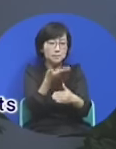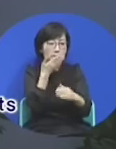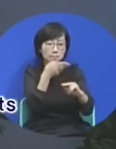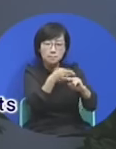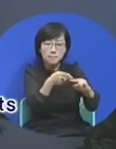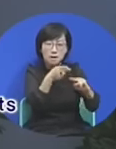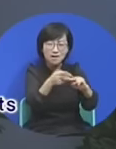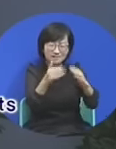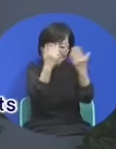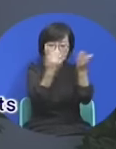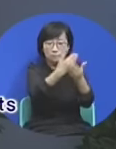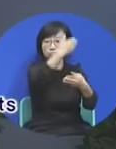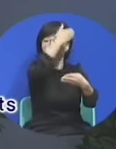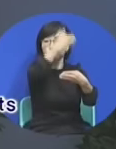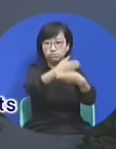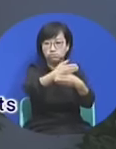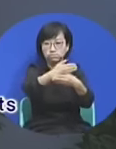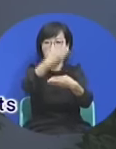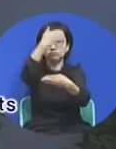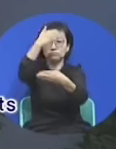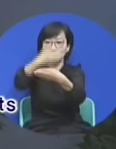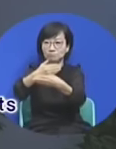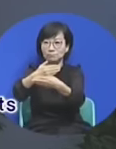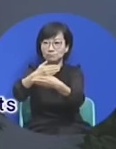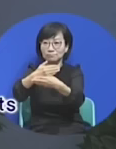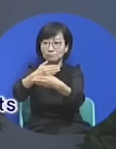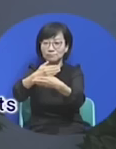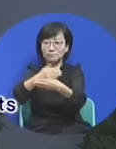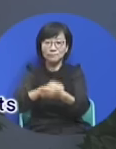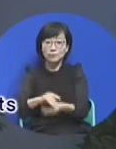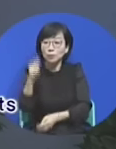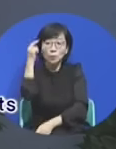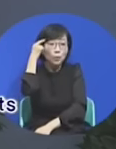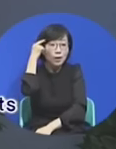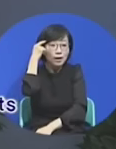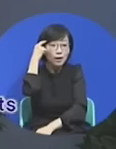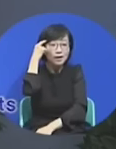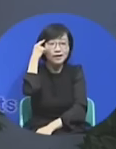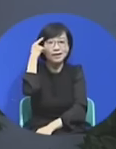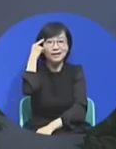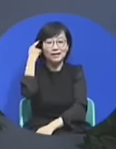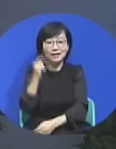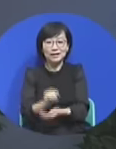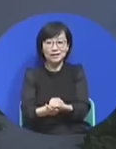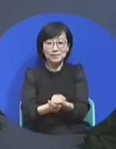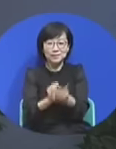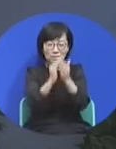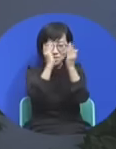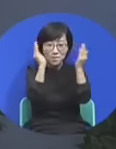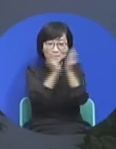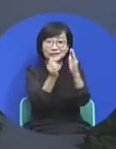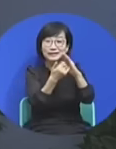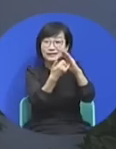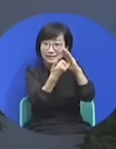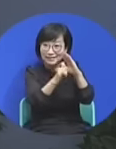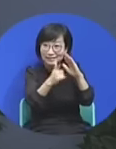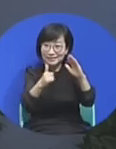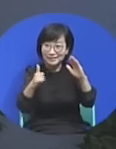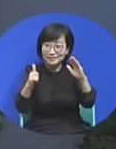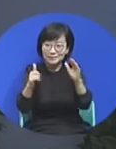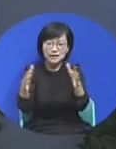point where all department stores and all restaurants close their doors. 왜 그러냐 했더니 뭐 온 가족이 이게 모여서